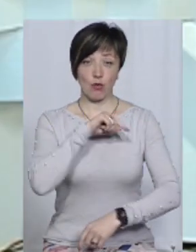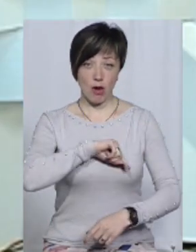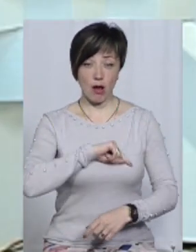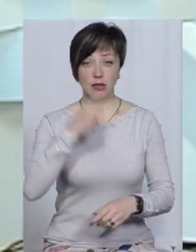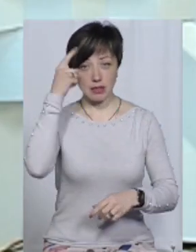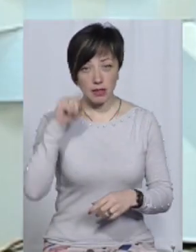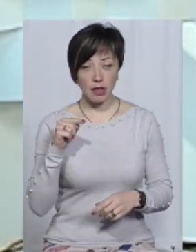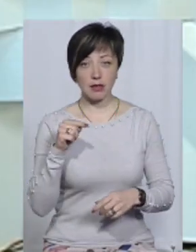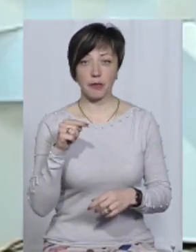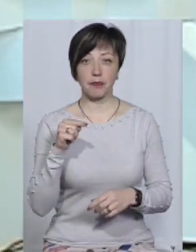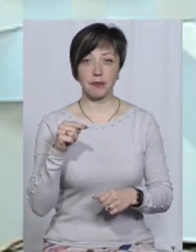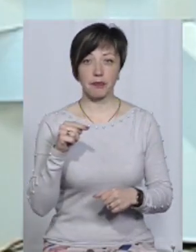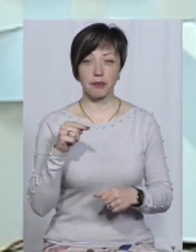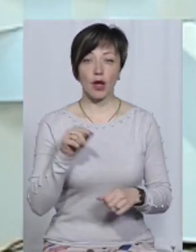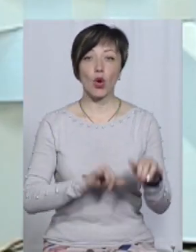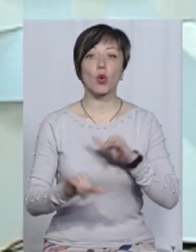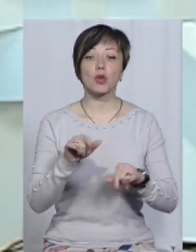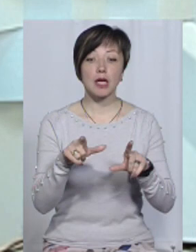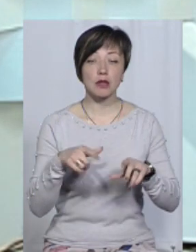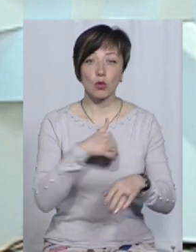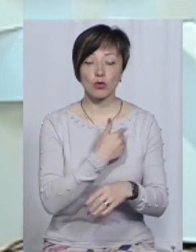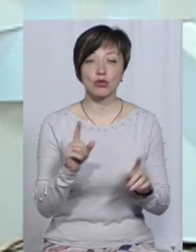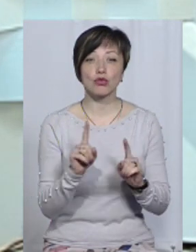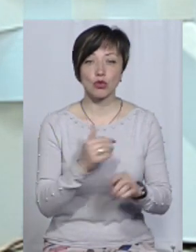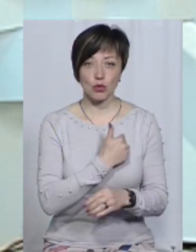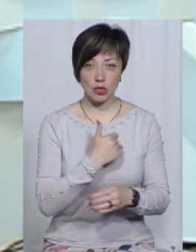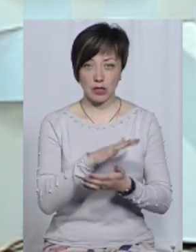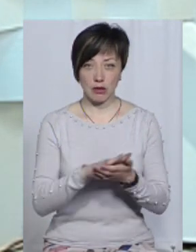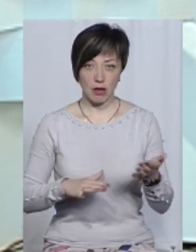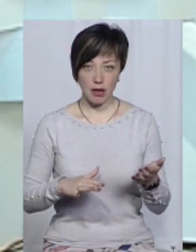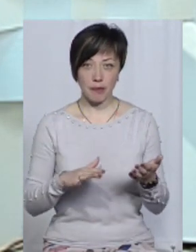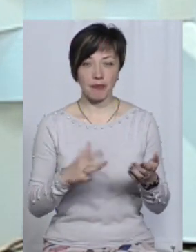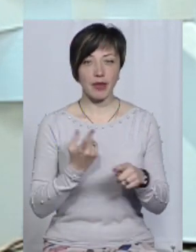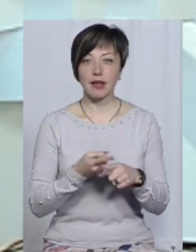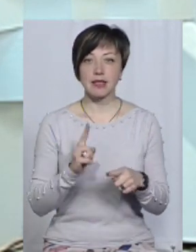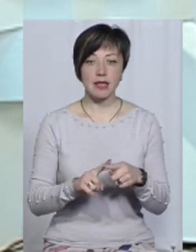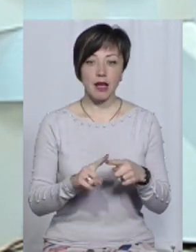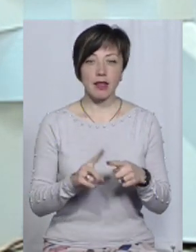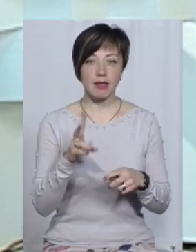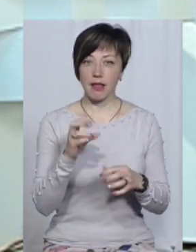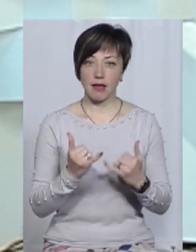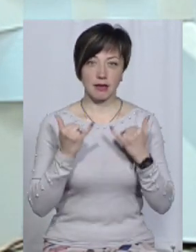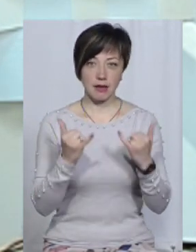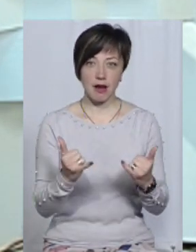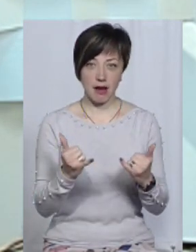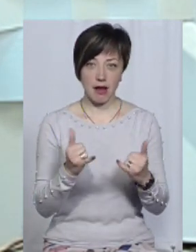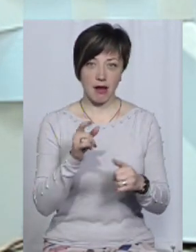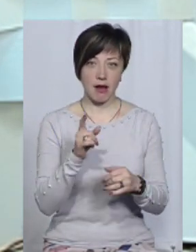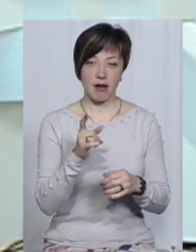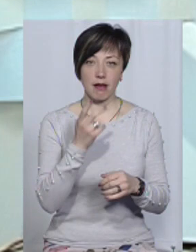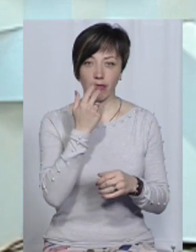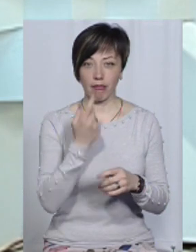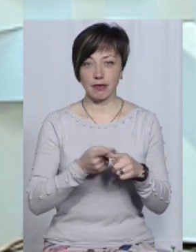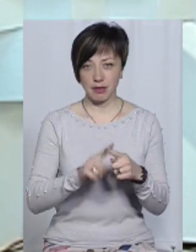морально, знати, куди ти, що ти хочеш і так далі. Скажімо так, це не, однозначно не для дилетантів, це для